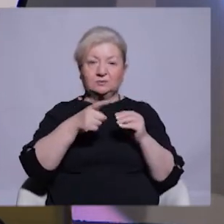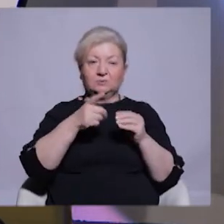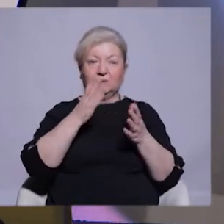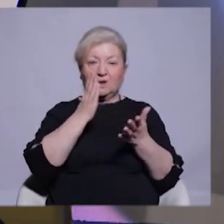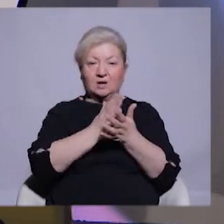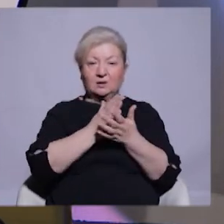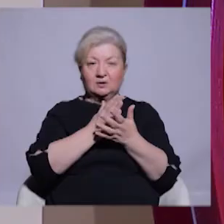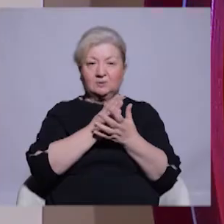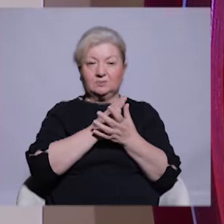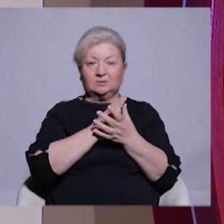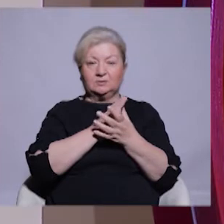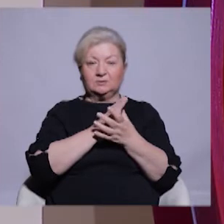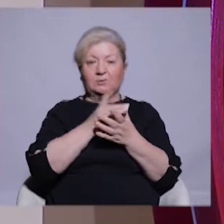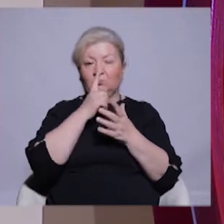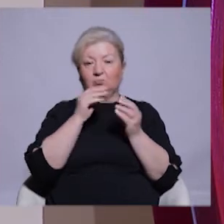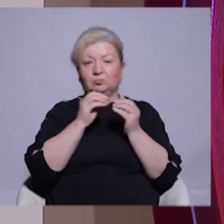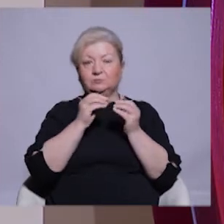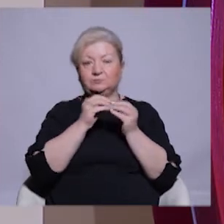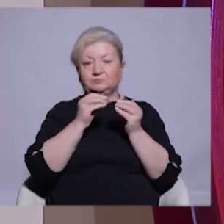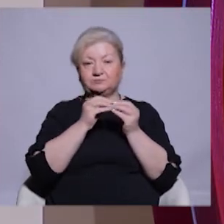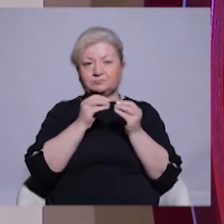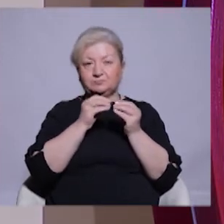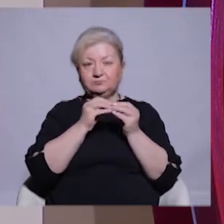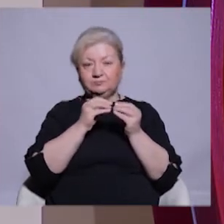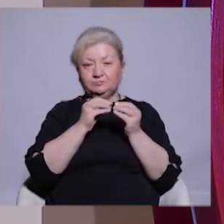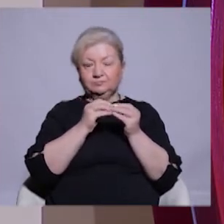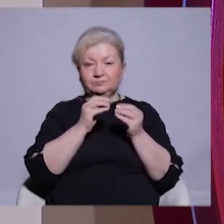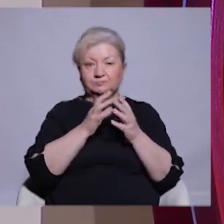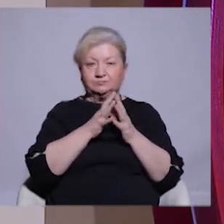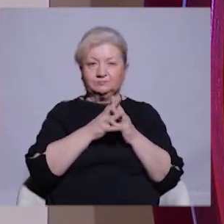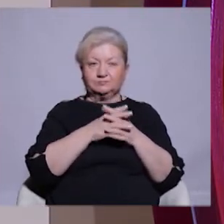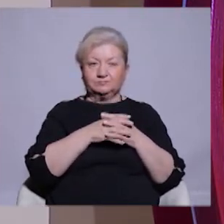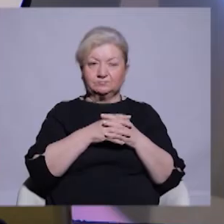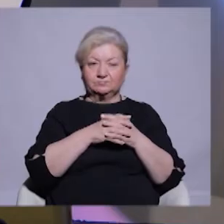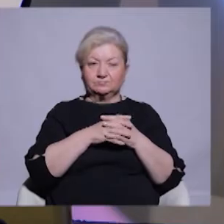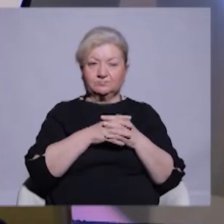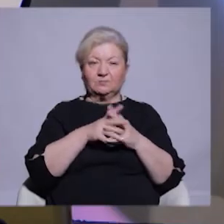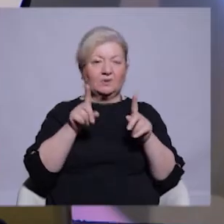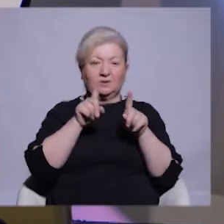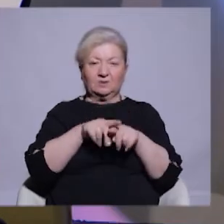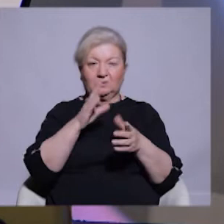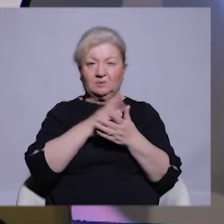აი ეს ჯამი არის მუდმივი, ანუ კონსტანტა. ეს ერთი და იგივეა.